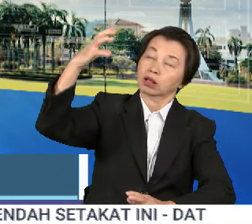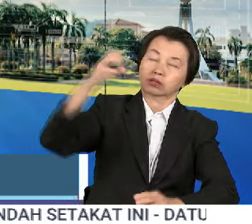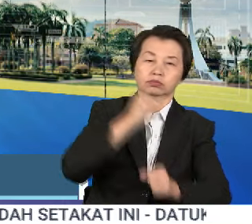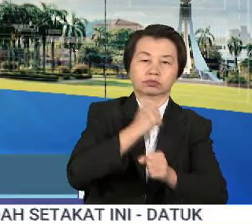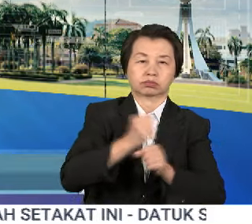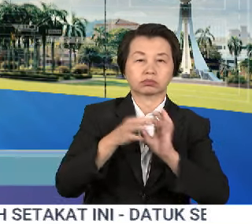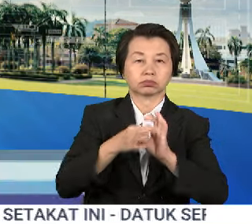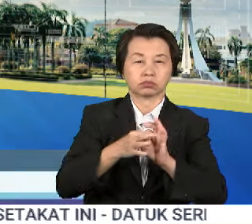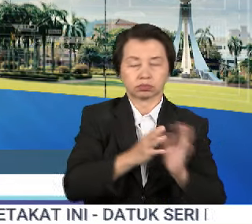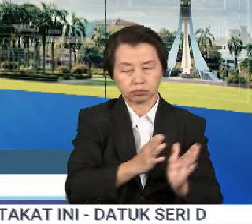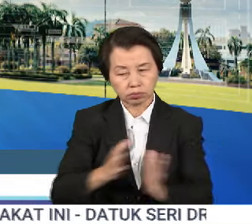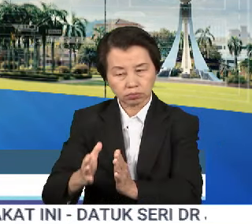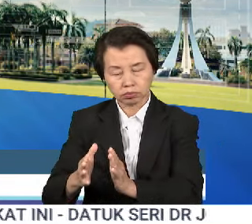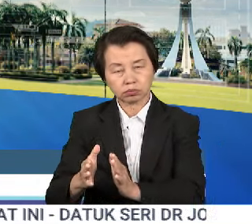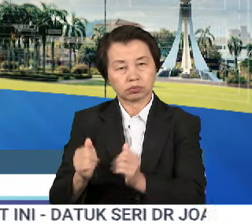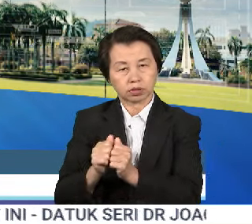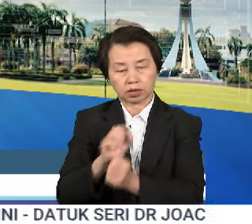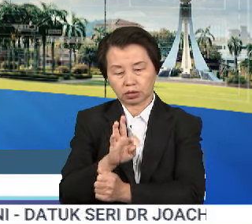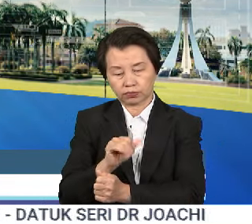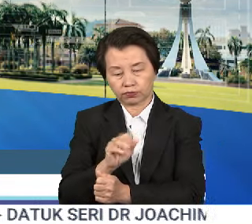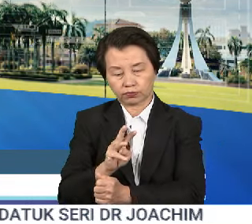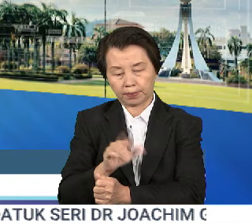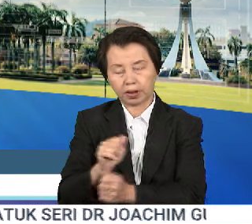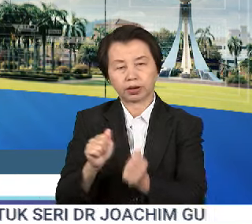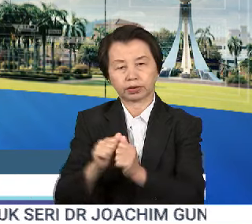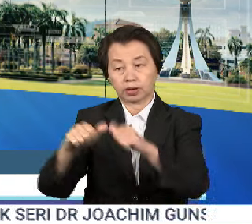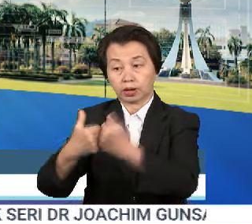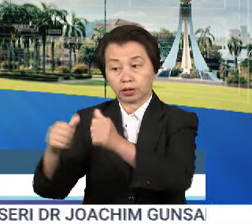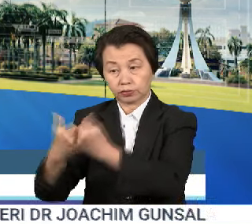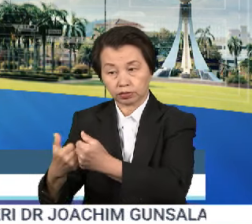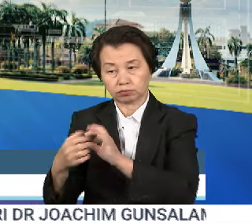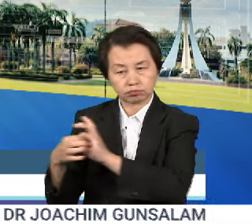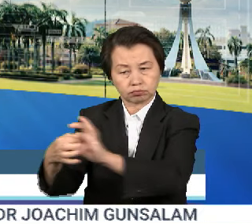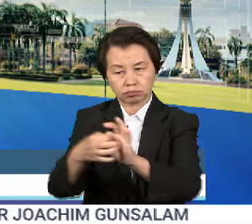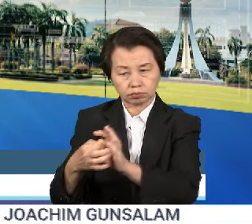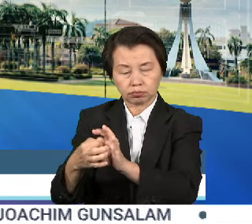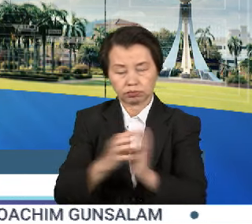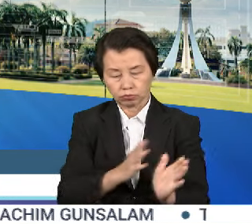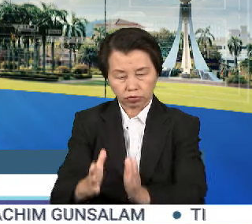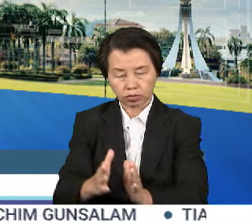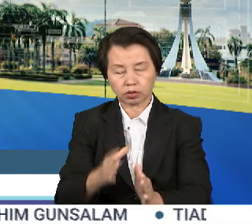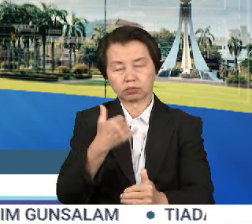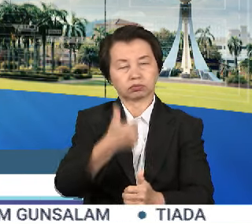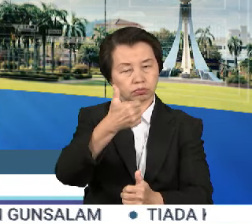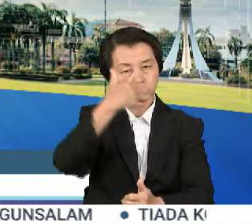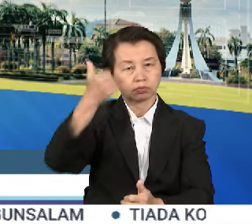kerjasama strategik dijalin FAMA bersama agensi berkaitan turut dirangka perancangan